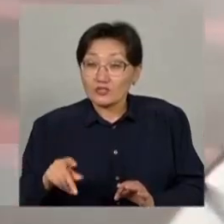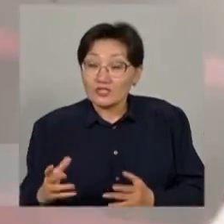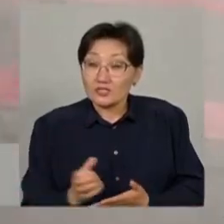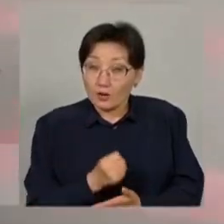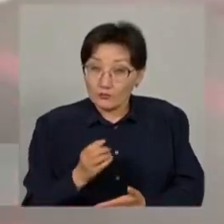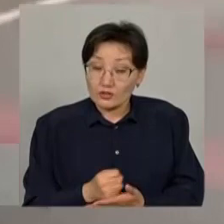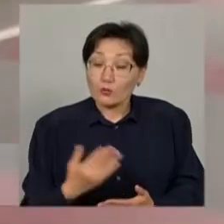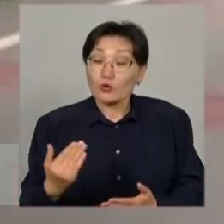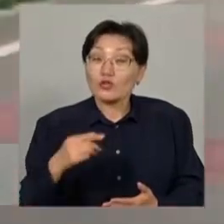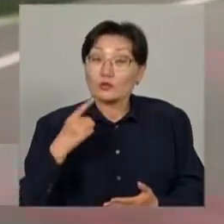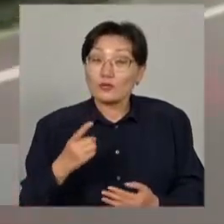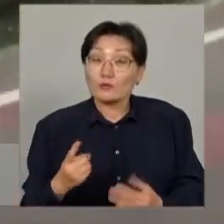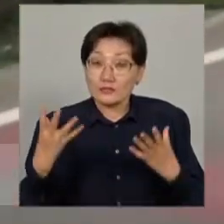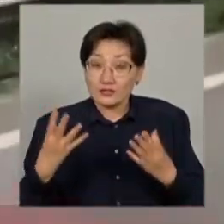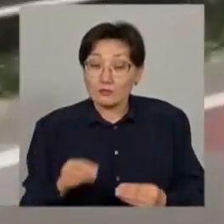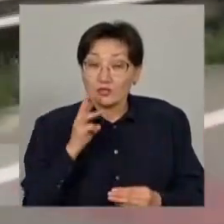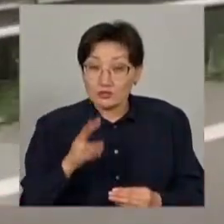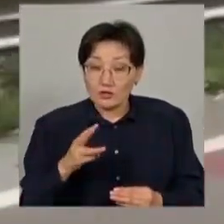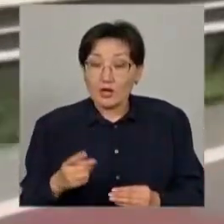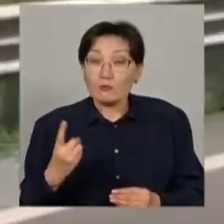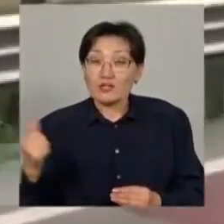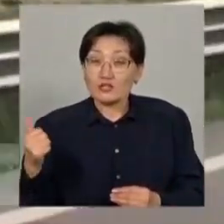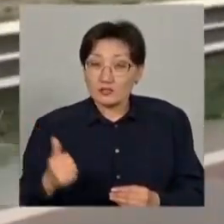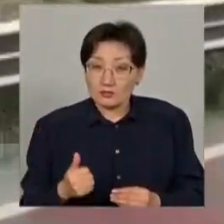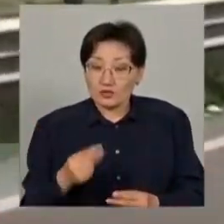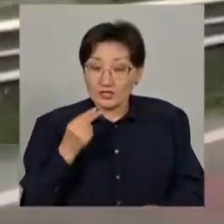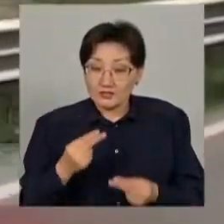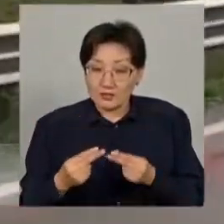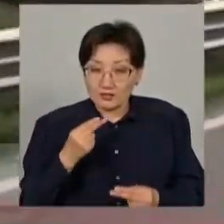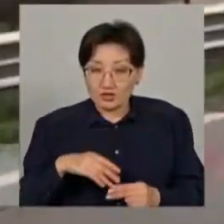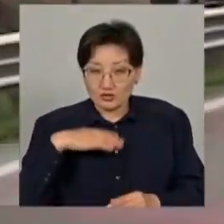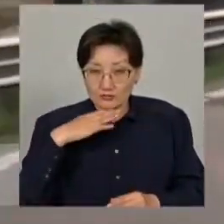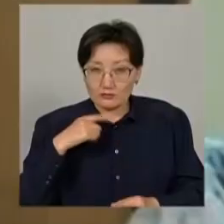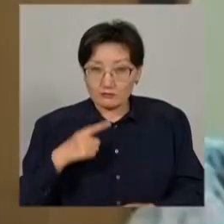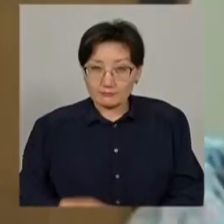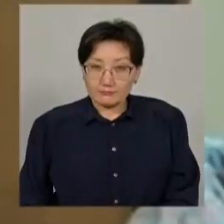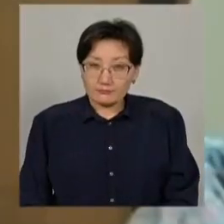дейді. Айтуынша, бір күндік айлығы бір апталық азық-түлікке жетеді екен.